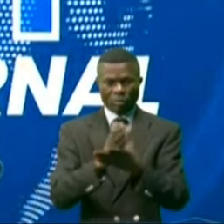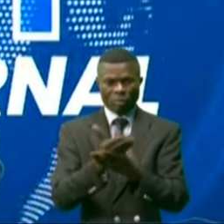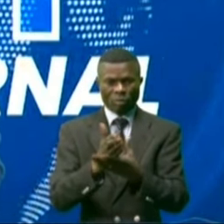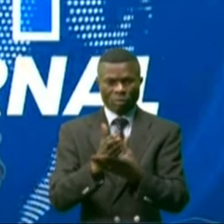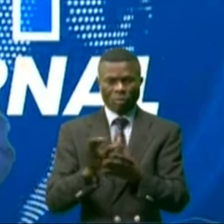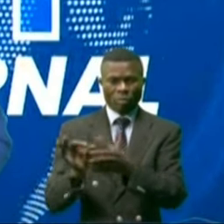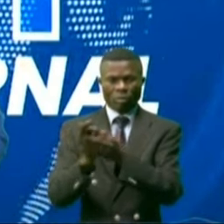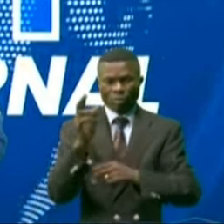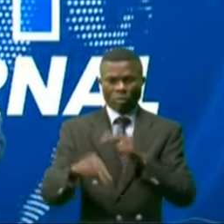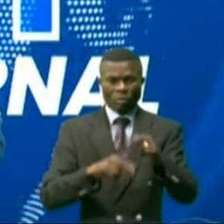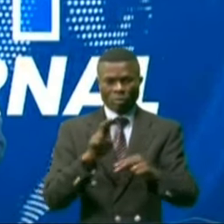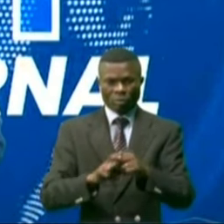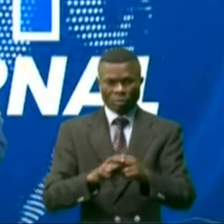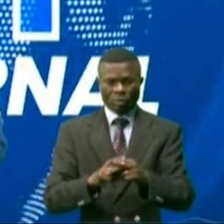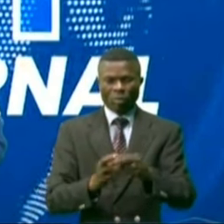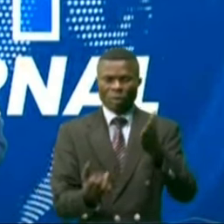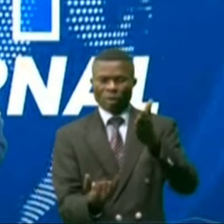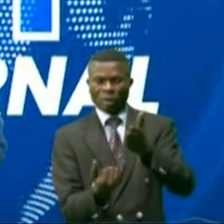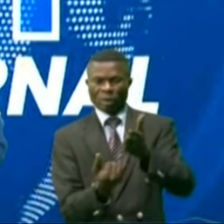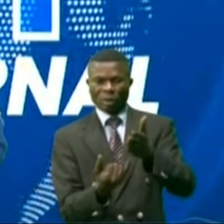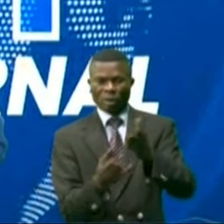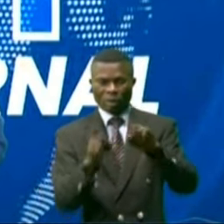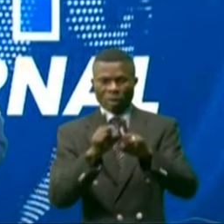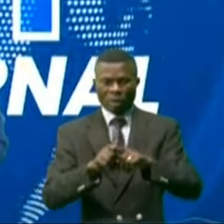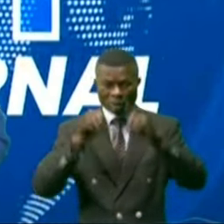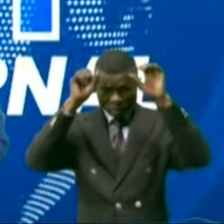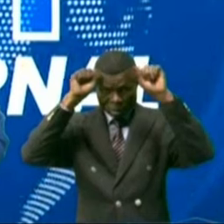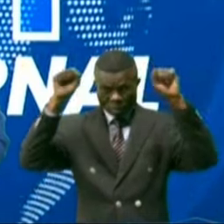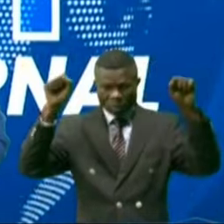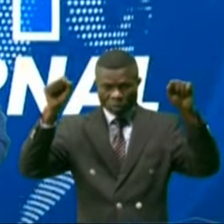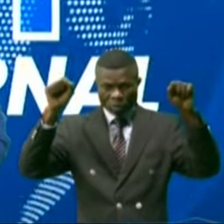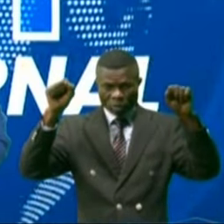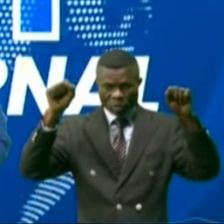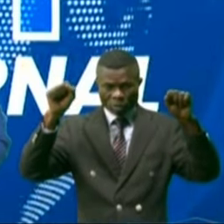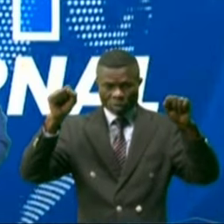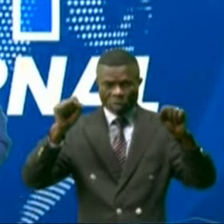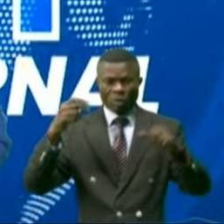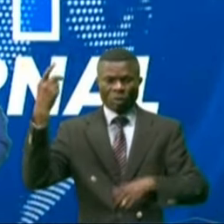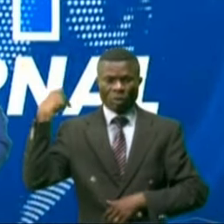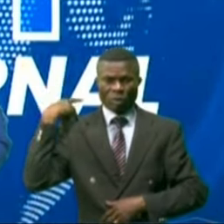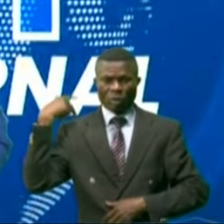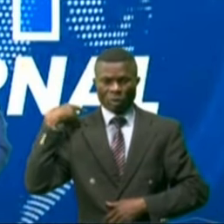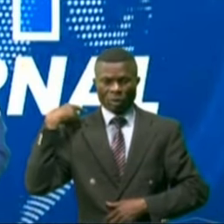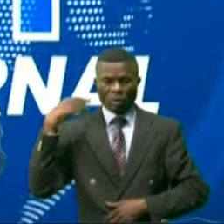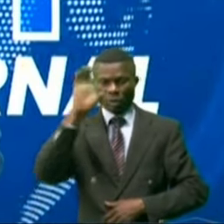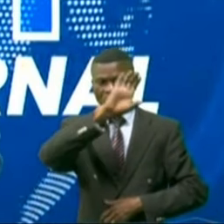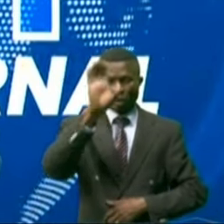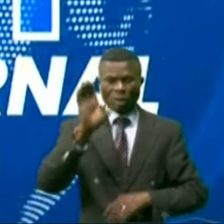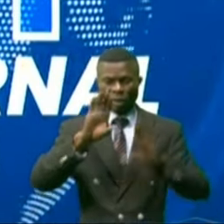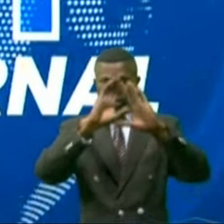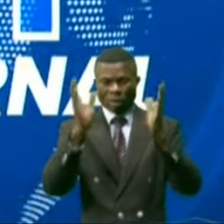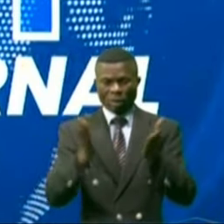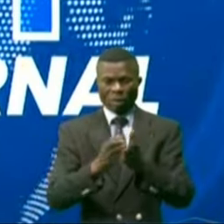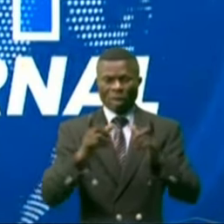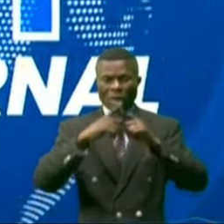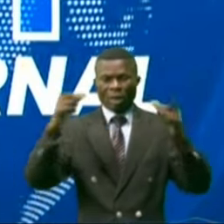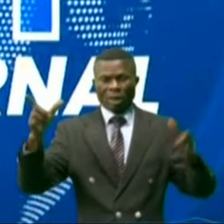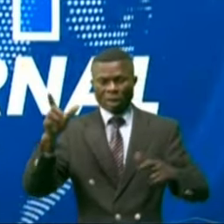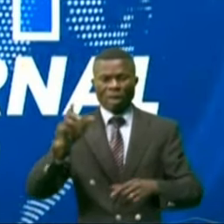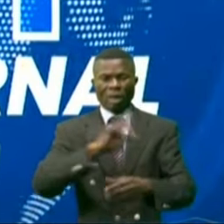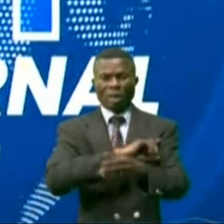le coordonnateur national intérimaire et le président de la notabilité de la communauté Grand Kivu,